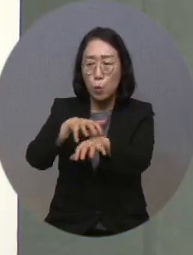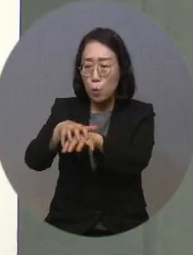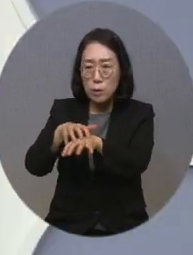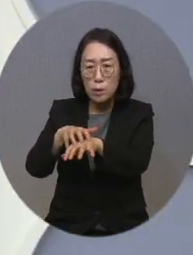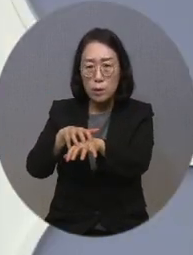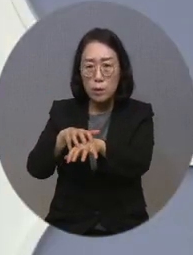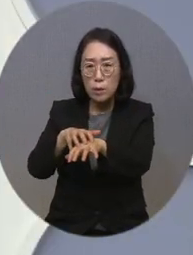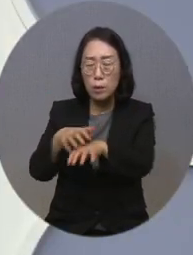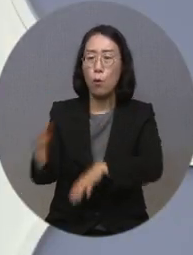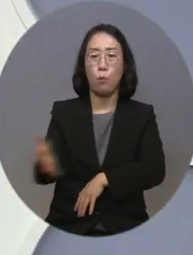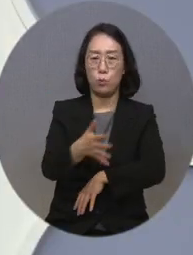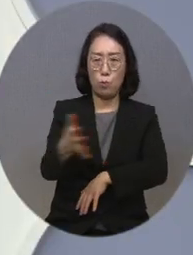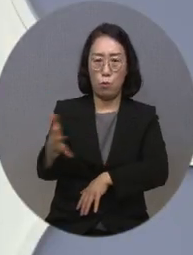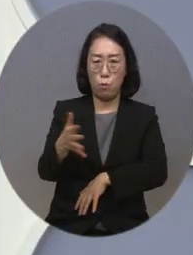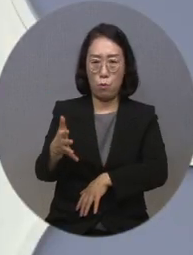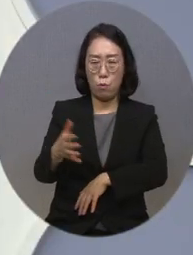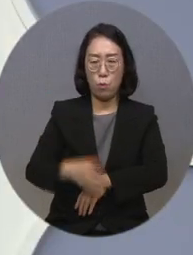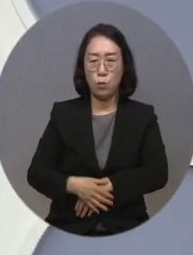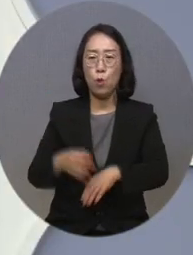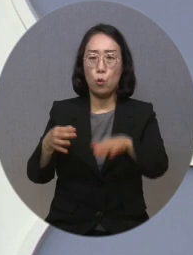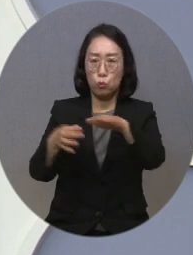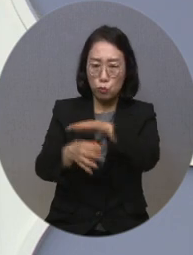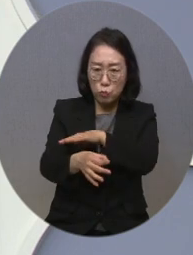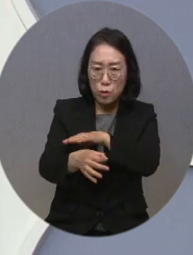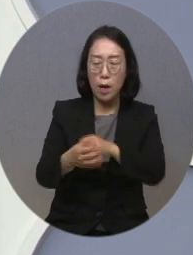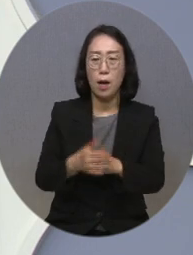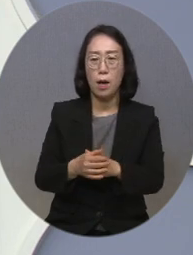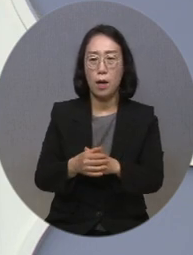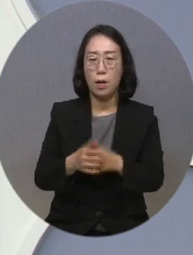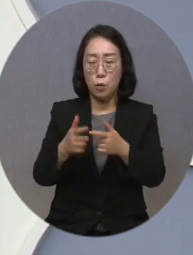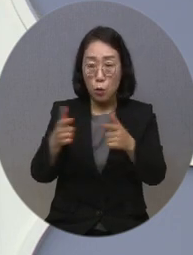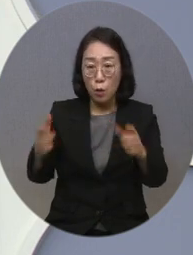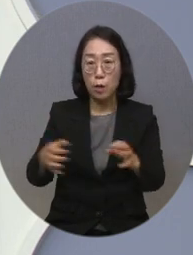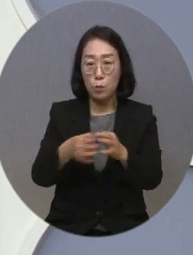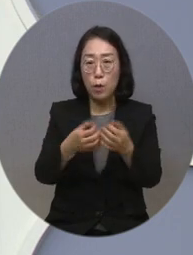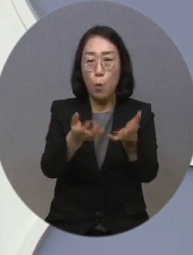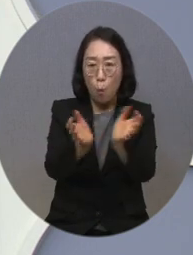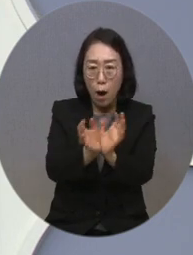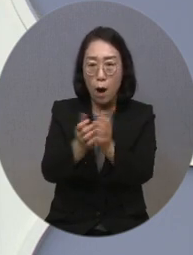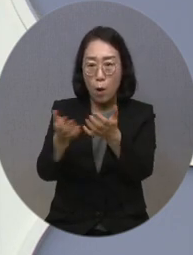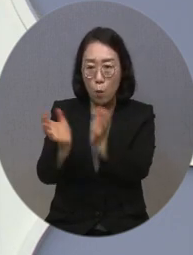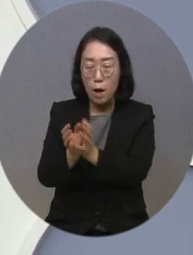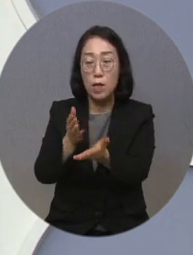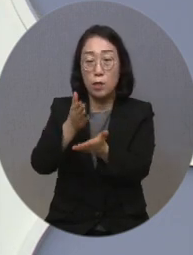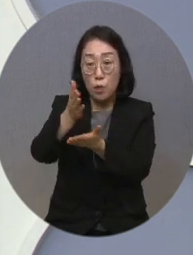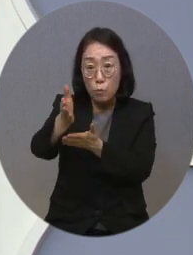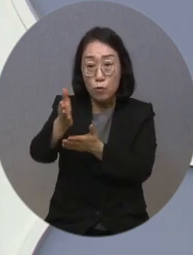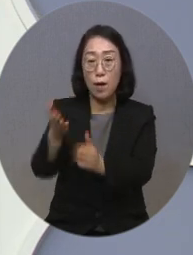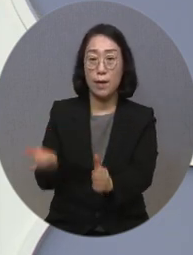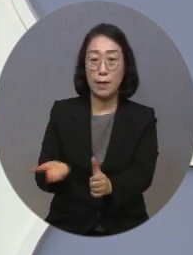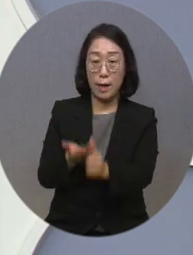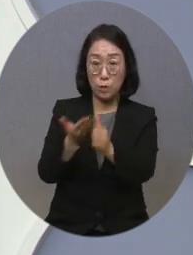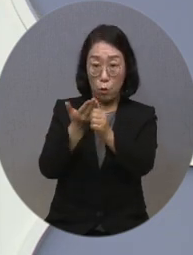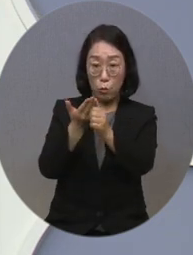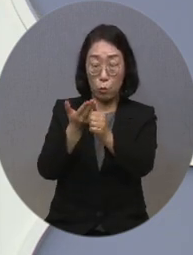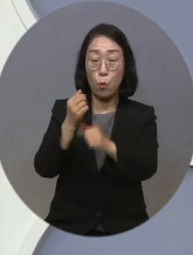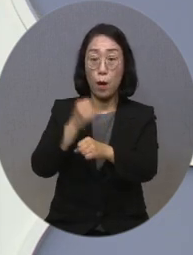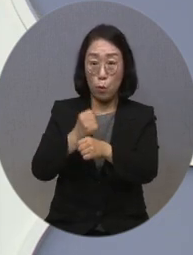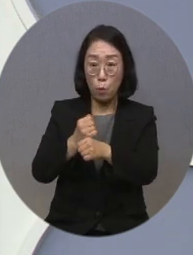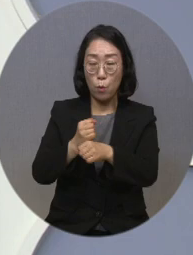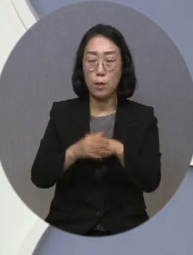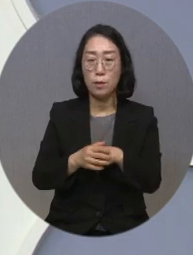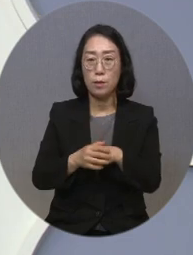않아요. 그래서 제가 투자 유치과도 만들고 그 유치하는 과도 만들고 유치 전문가 양성도 해서 여기